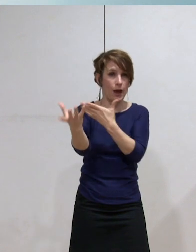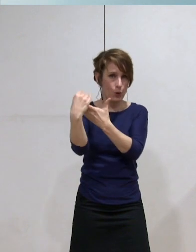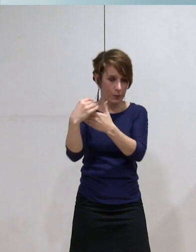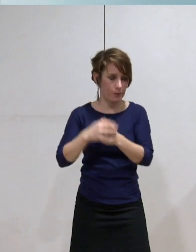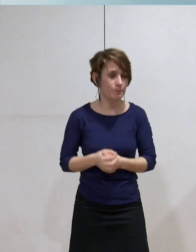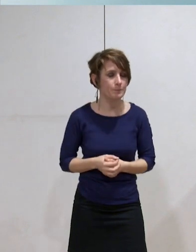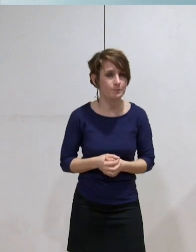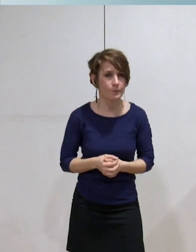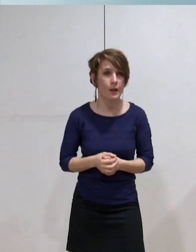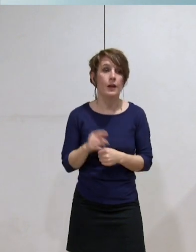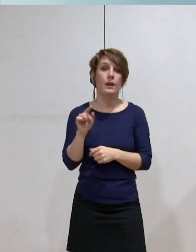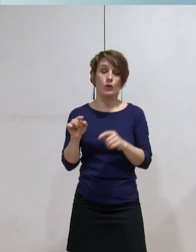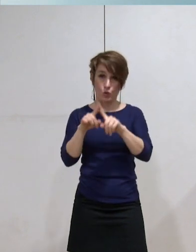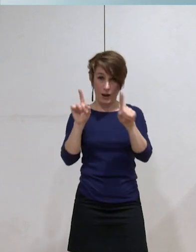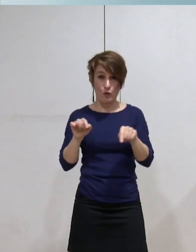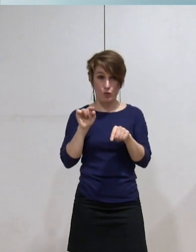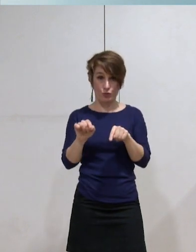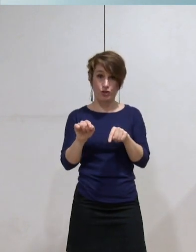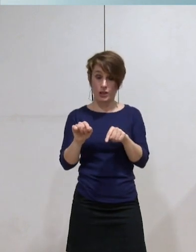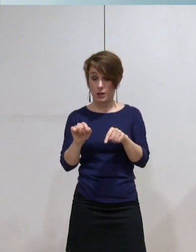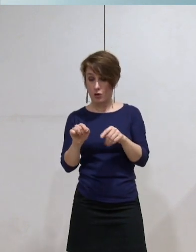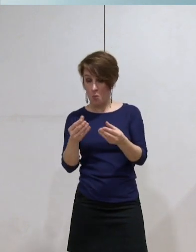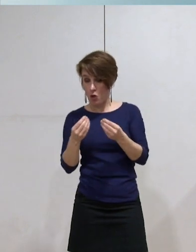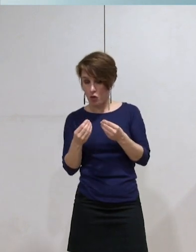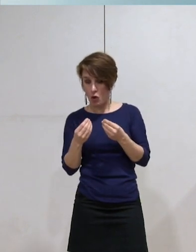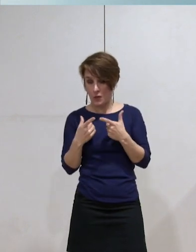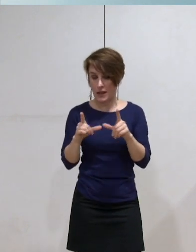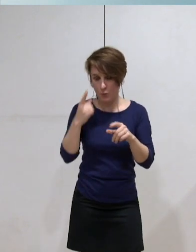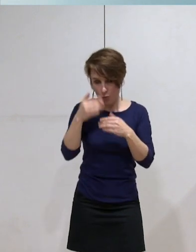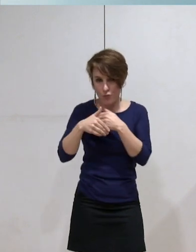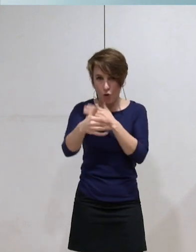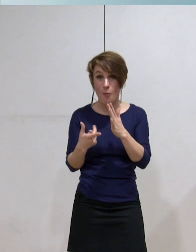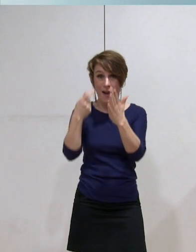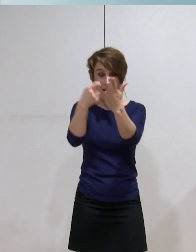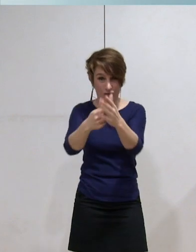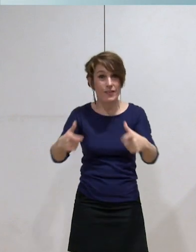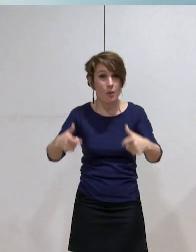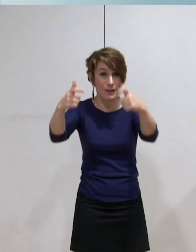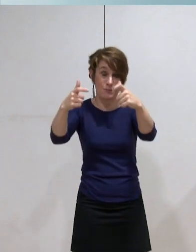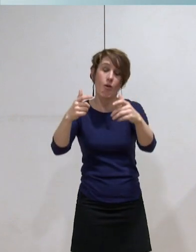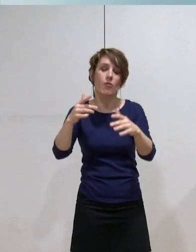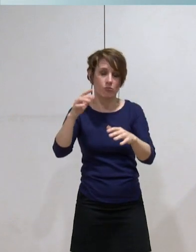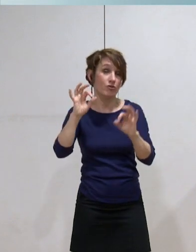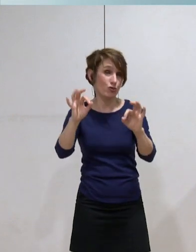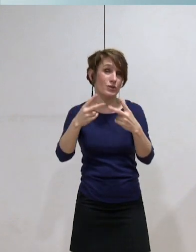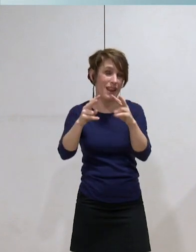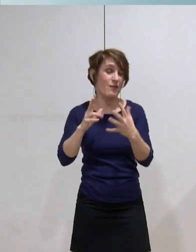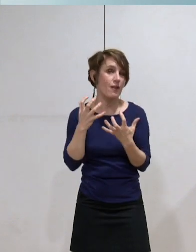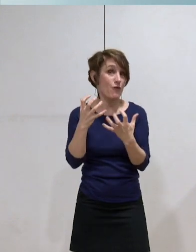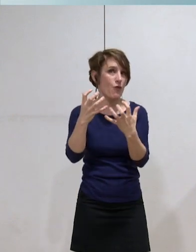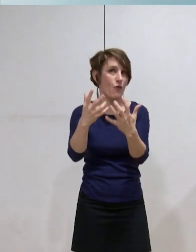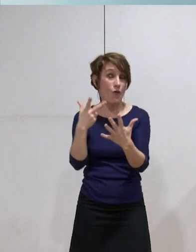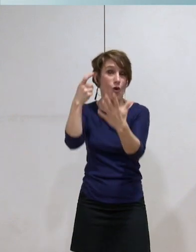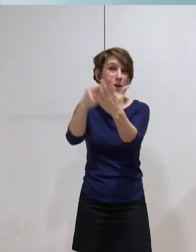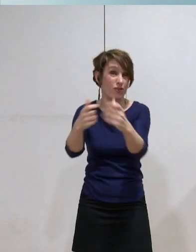intégrera la possibilité d'une acquisition immobilière importante en effet la ville envisage d'acheter un nouveau bâtiment afin d'y